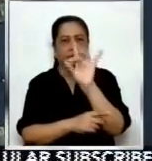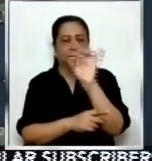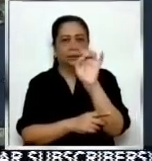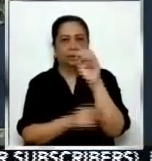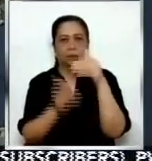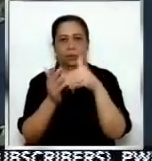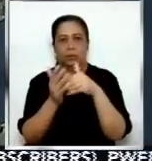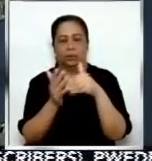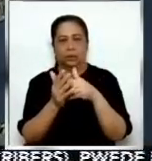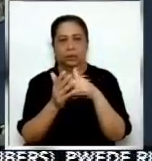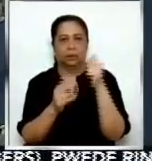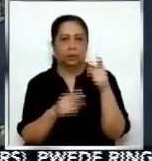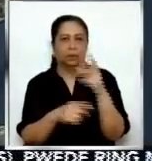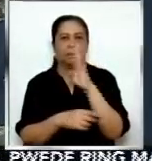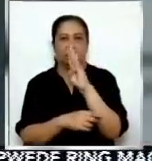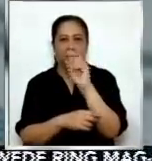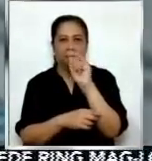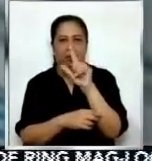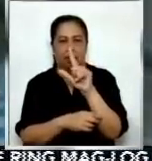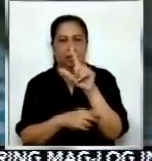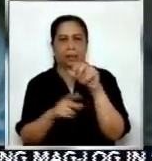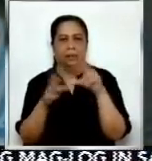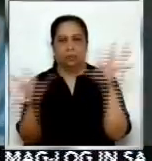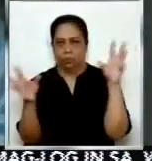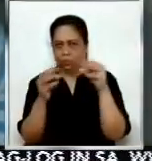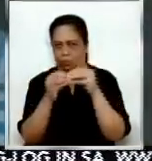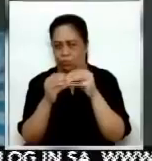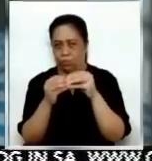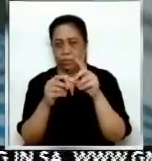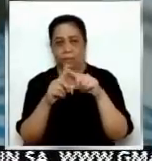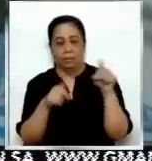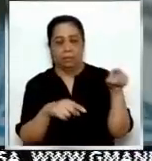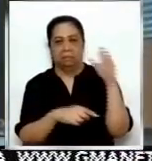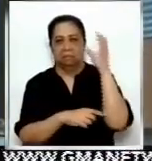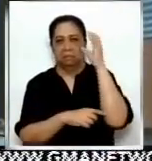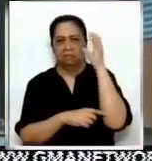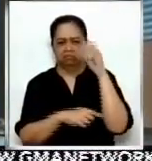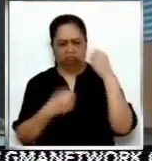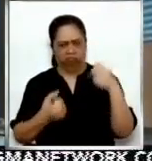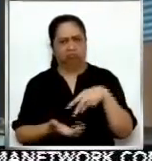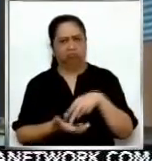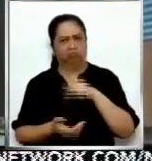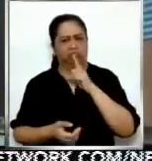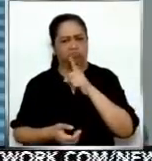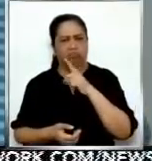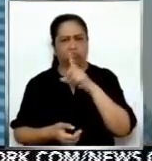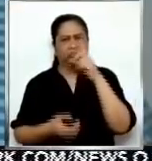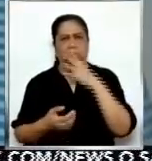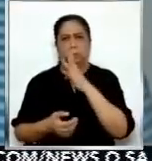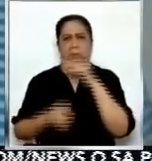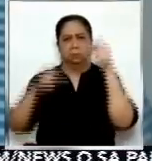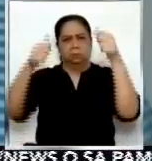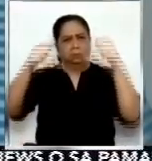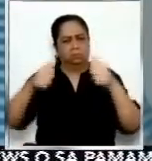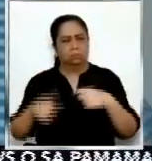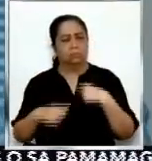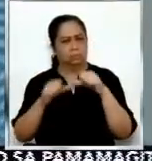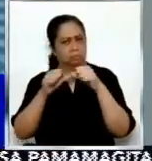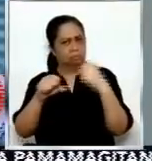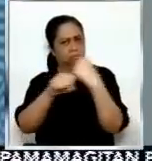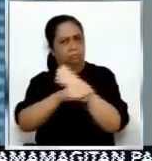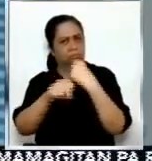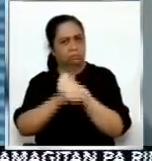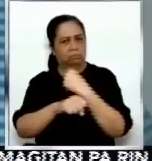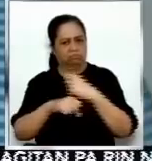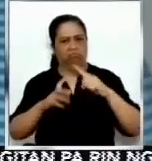yung bail ng total niya. Pero si Calubayan, pinaninindigan daw ang kanyang mga post. Ito tuloy ko ilaban namin kasi nasimulan